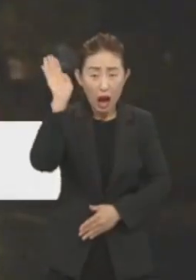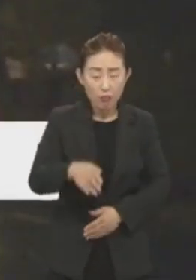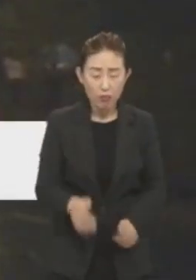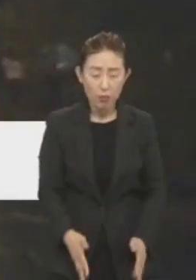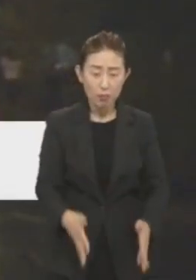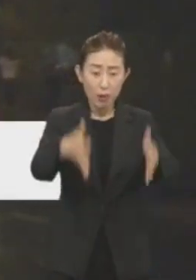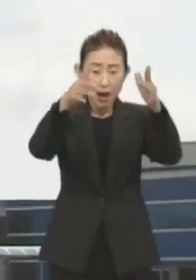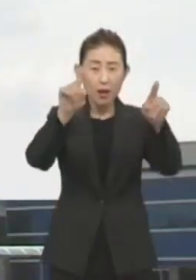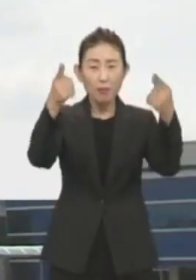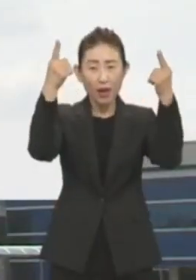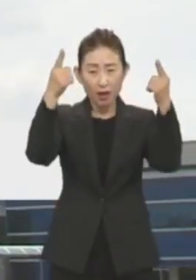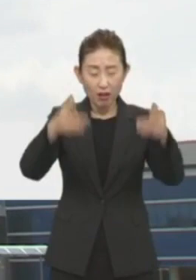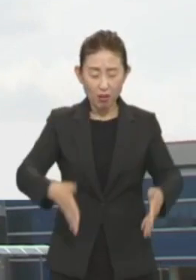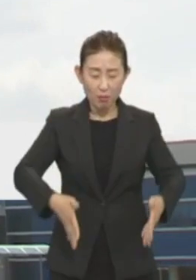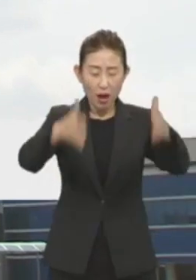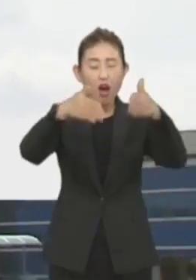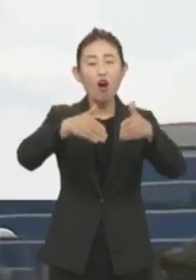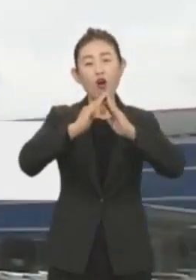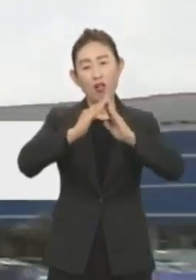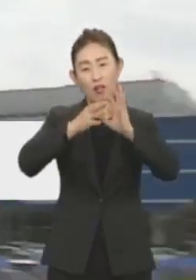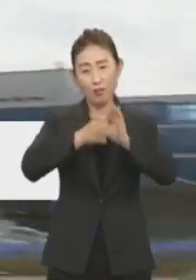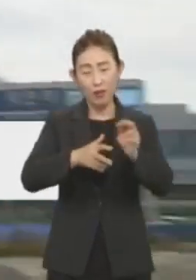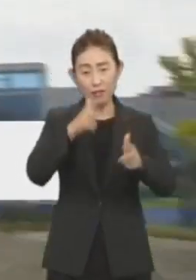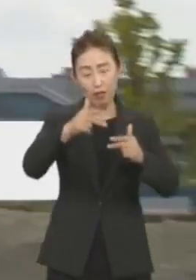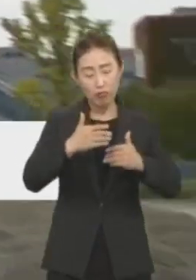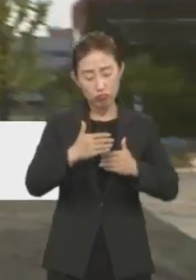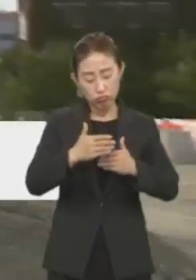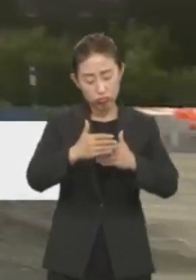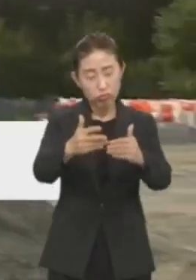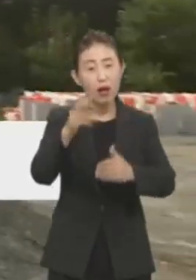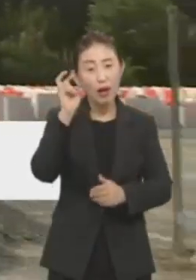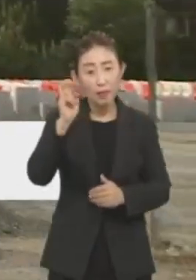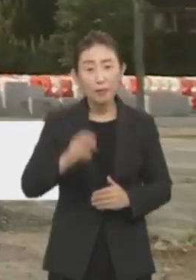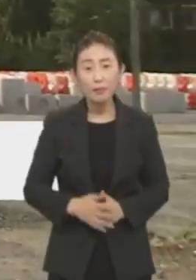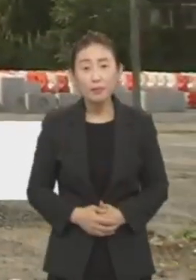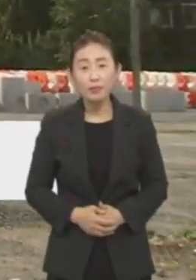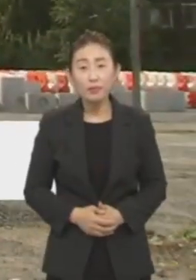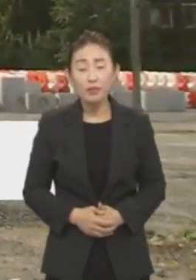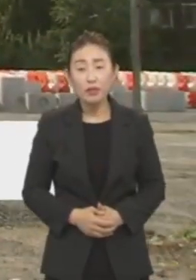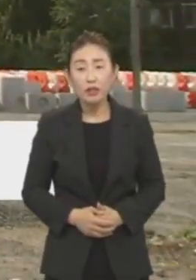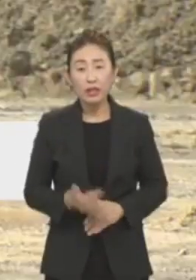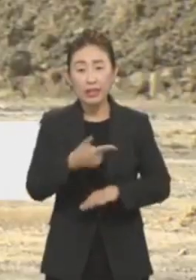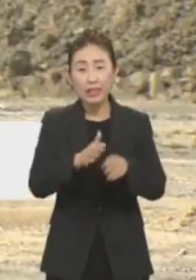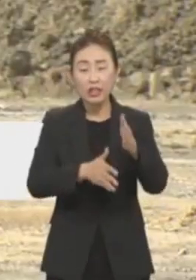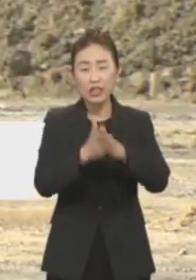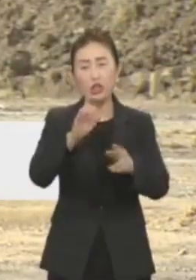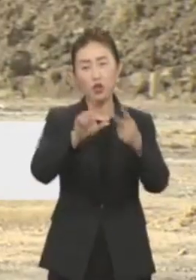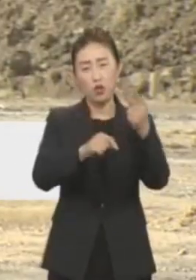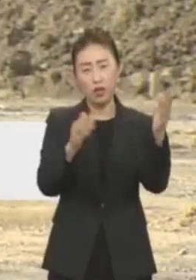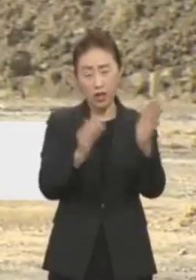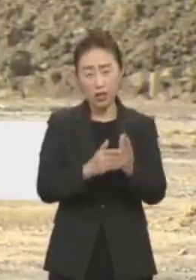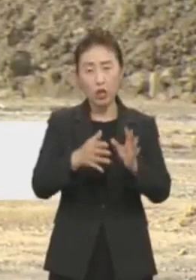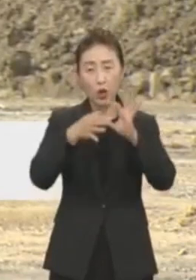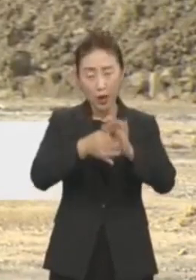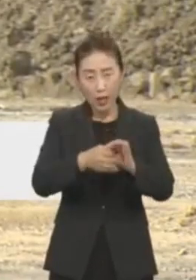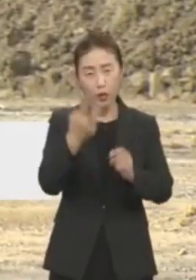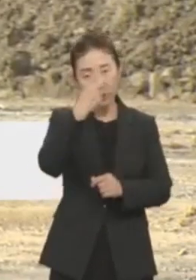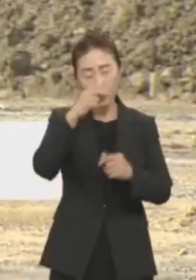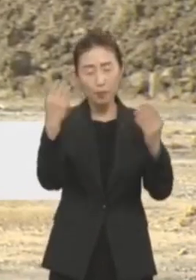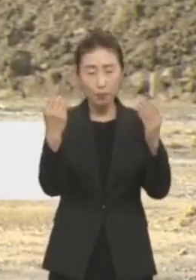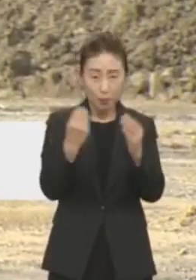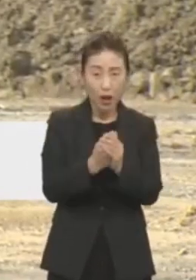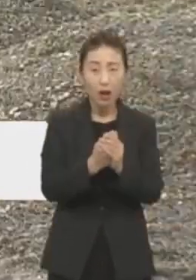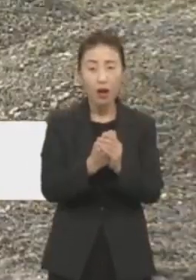높이의 초고층 타워를 건설하는 사업도 속도를 낼 전망입니다. 대전시는 내년 2월까지 관련 용역을